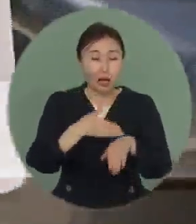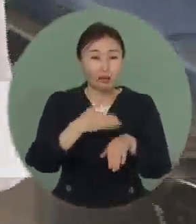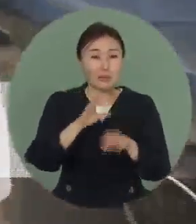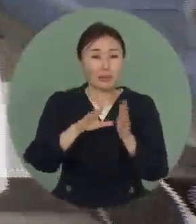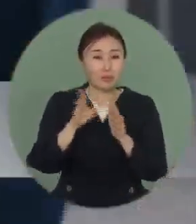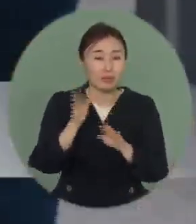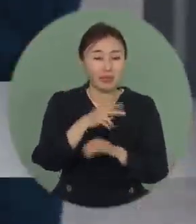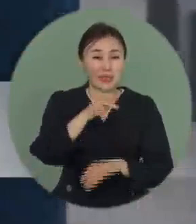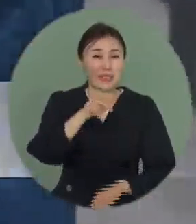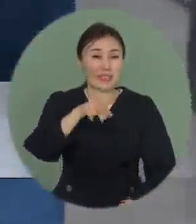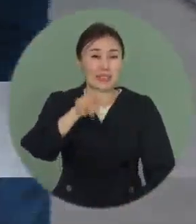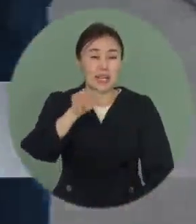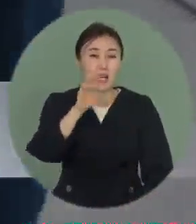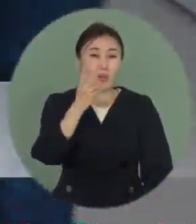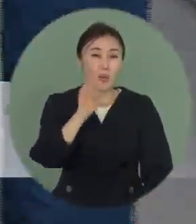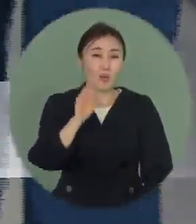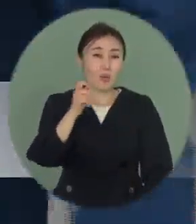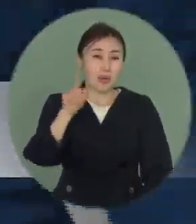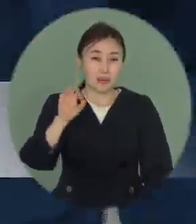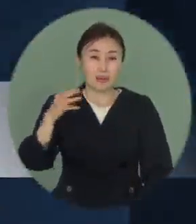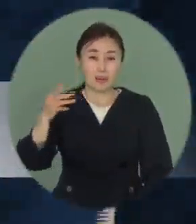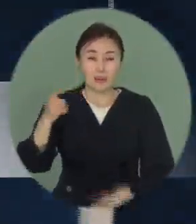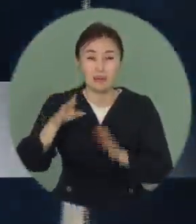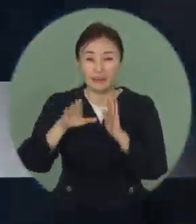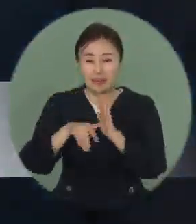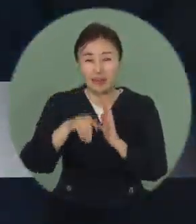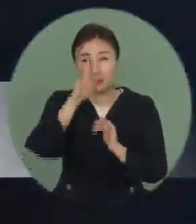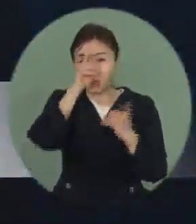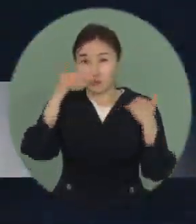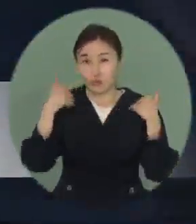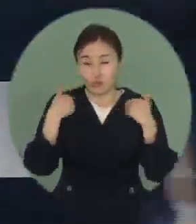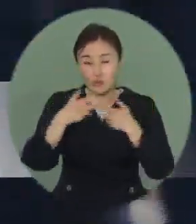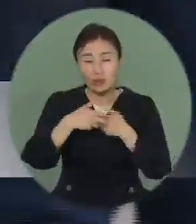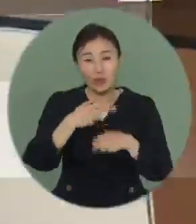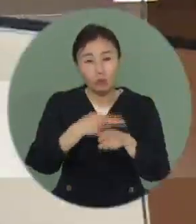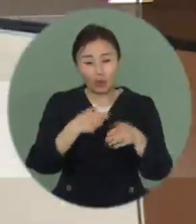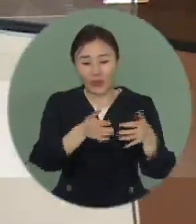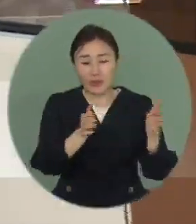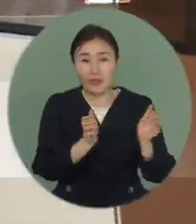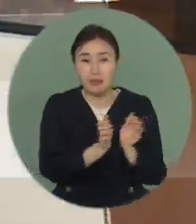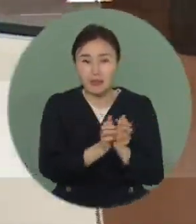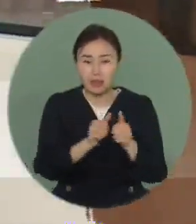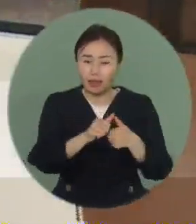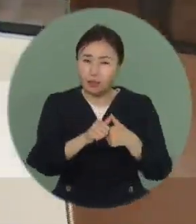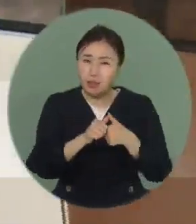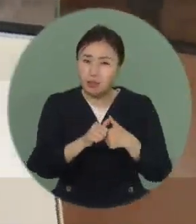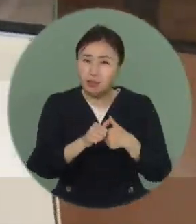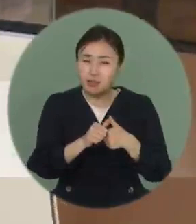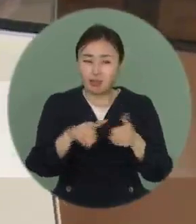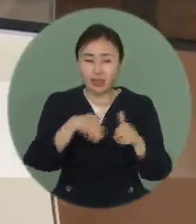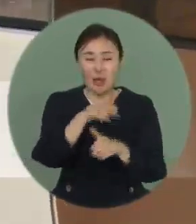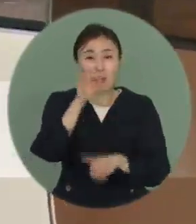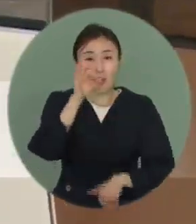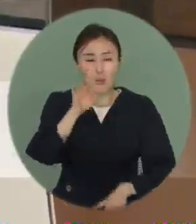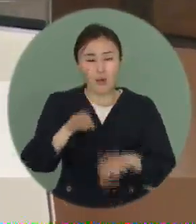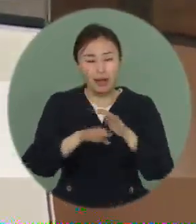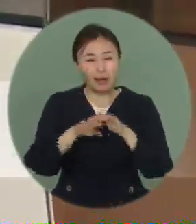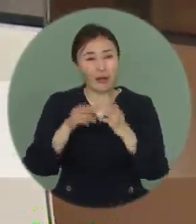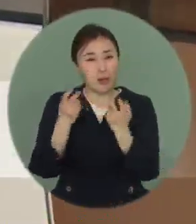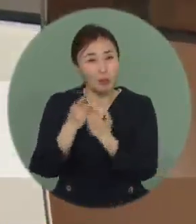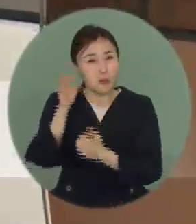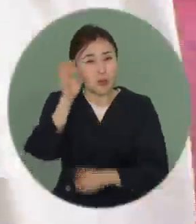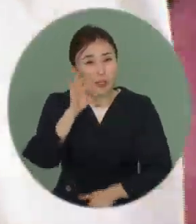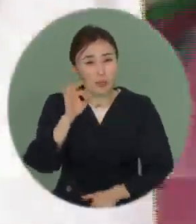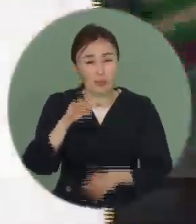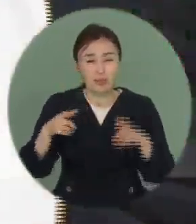9시부터는 시사 용광로 시간에 정부와 의료의 대치 상황을 진단하고 해결 방안을 모색하는 한편